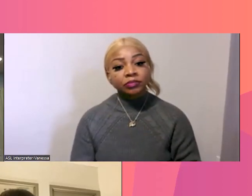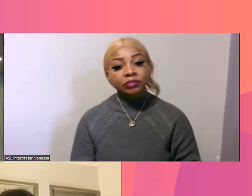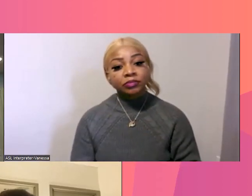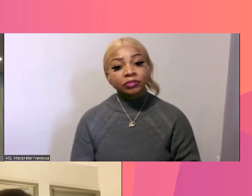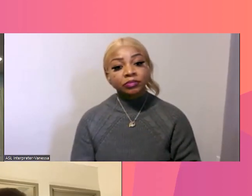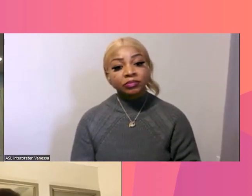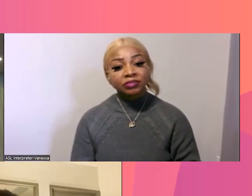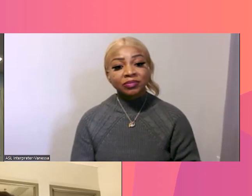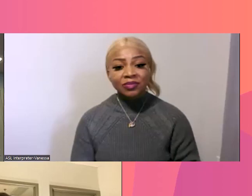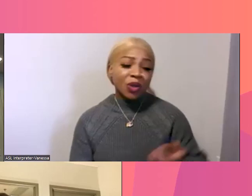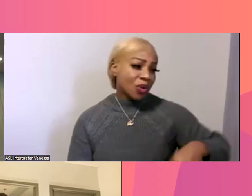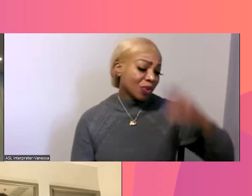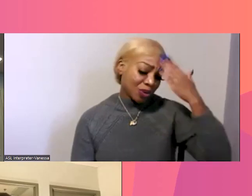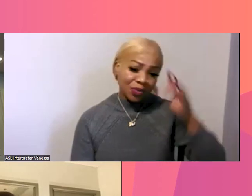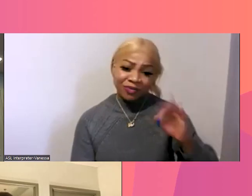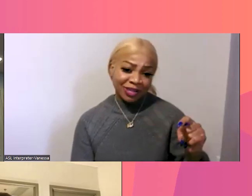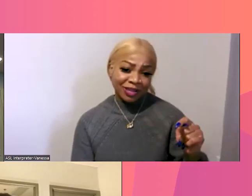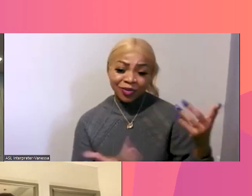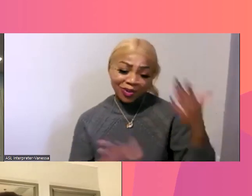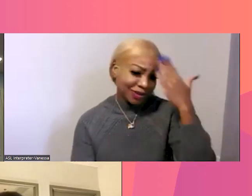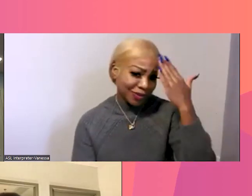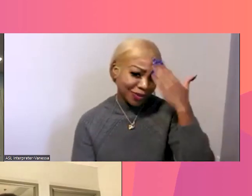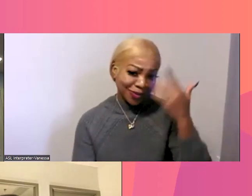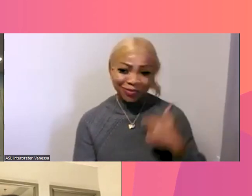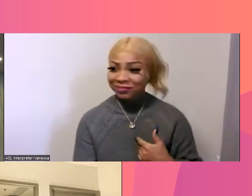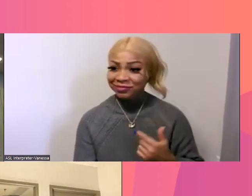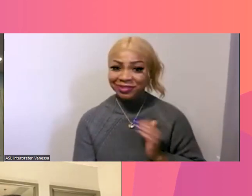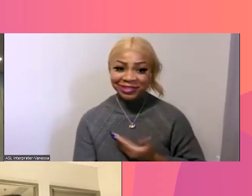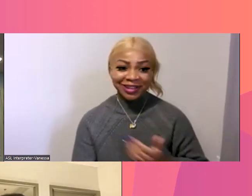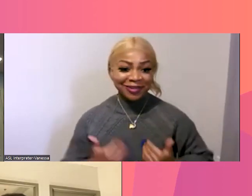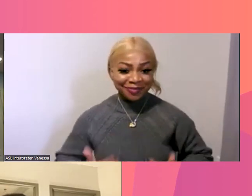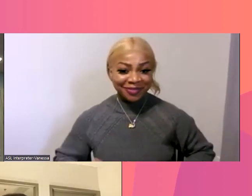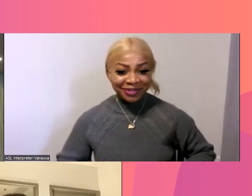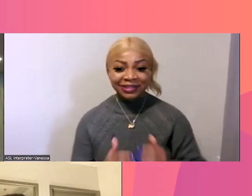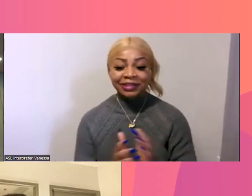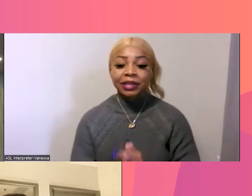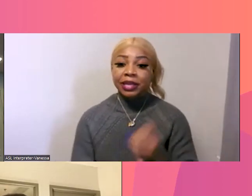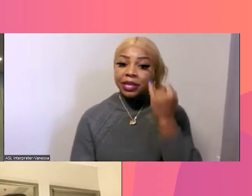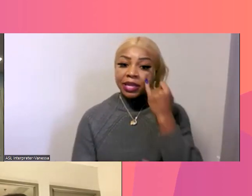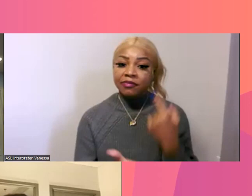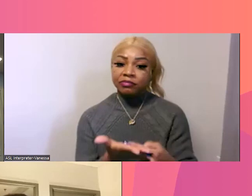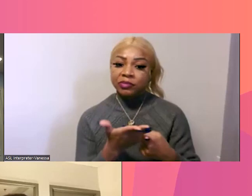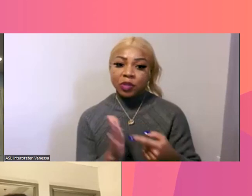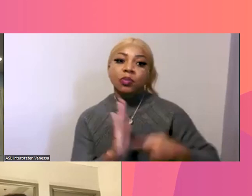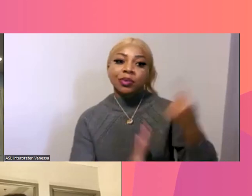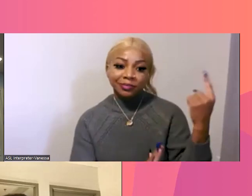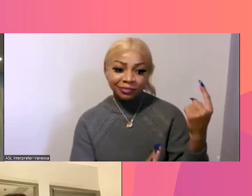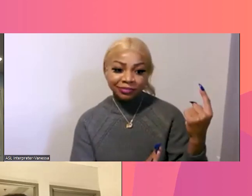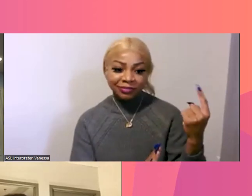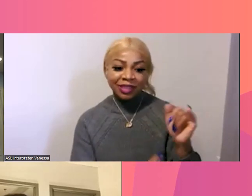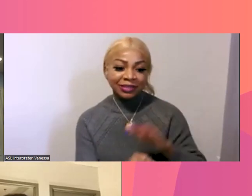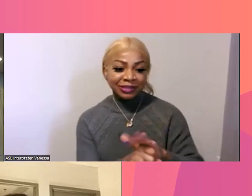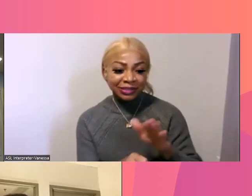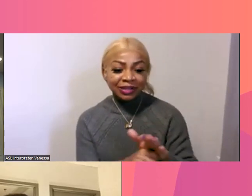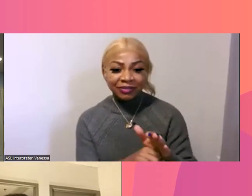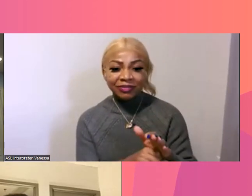une chose que j'aimerais indiquer, c'est que oui, nous savons que nous avons de la corpulence, on vit dans nos corps,